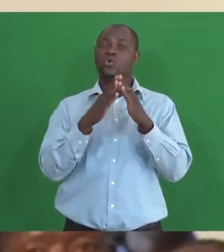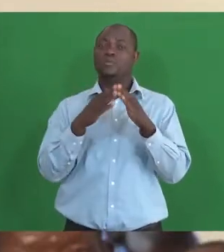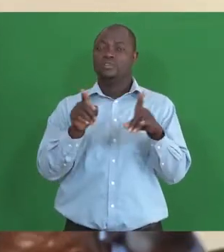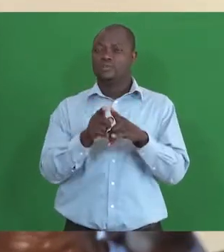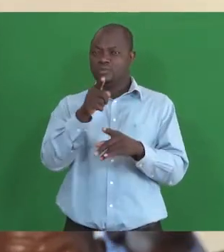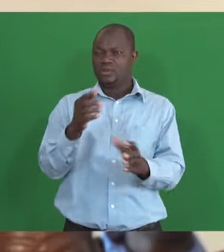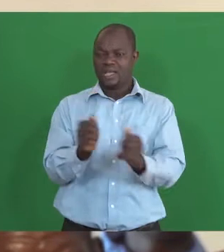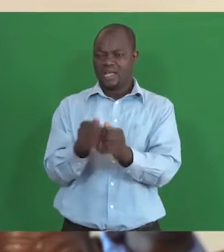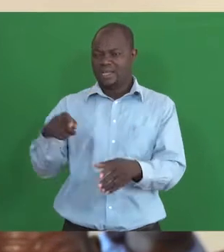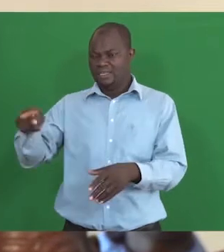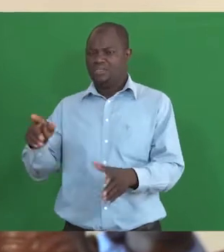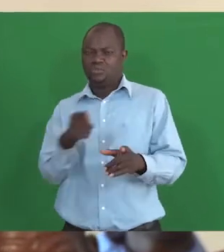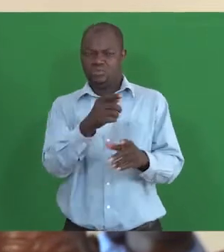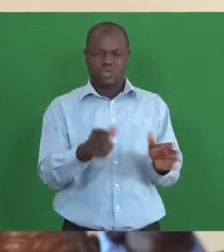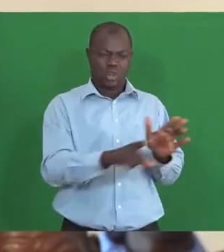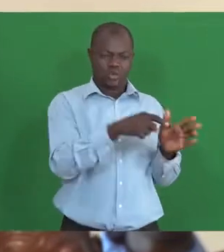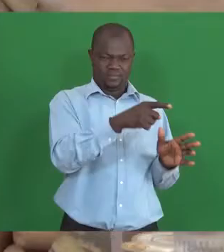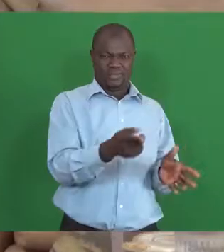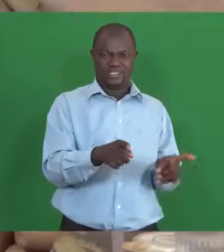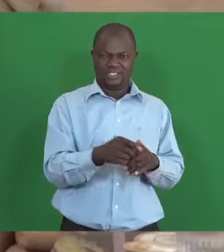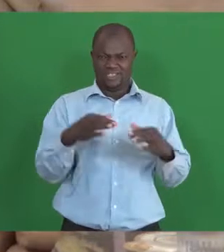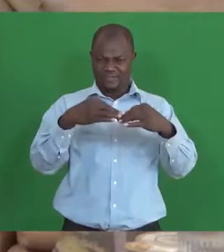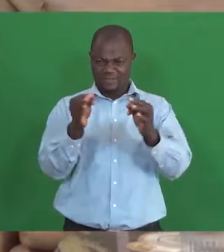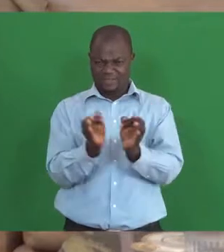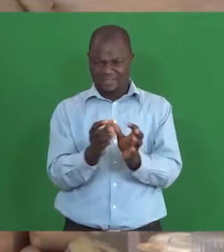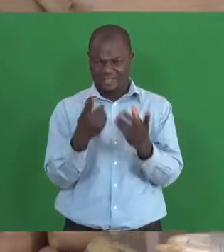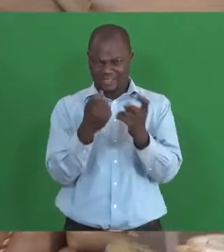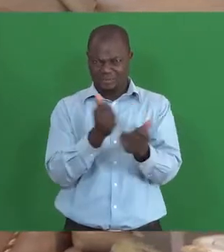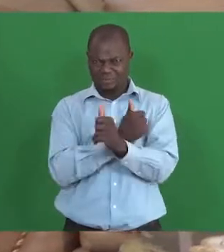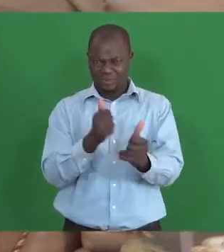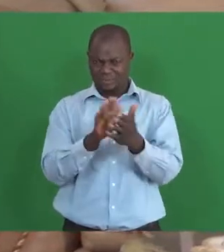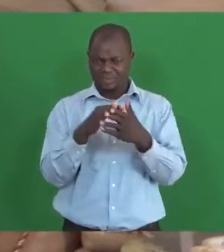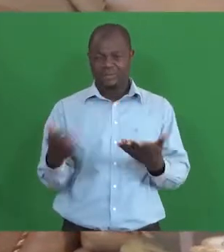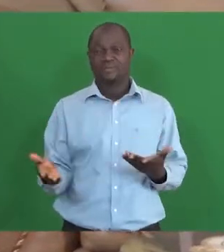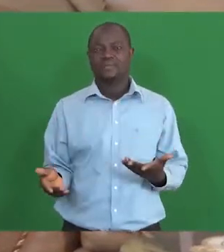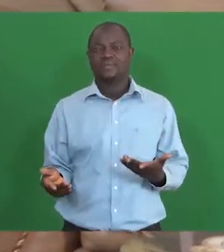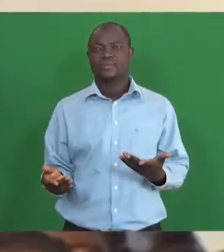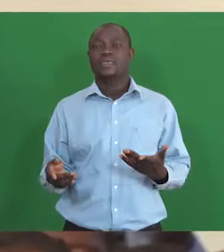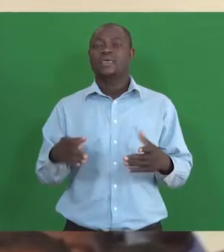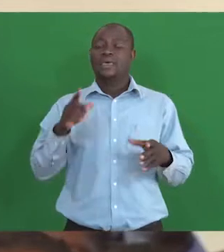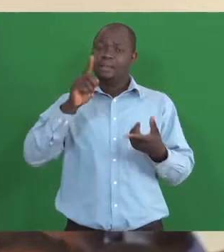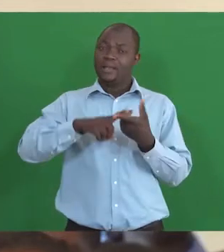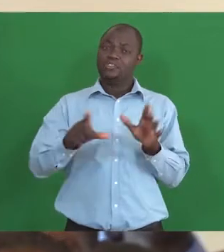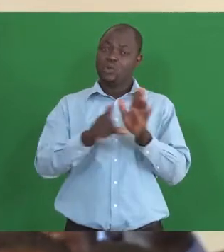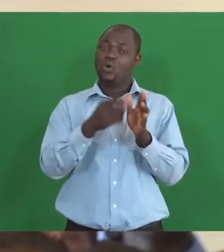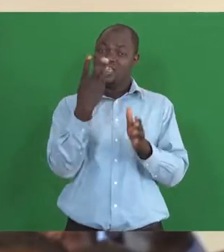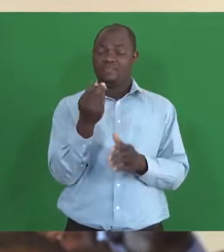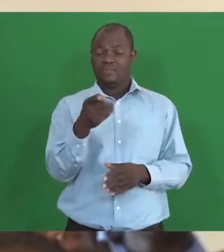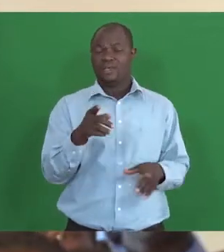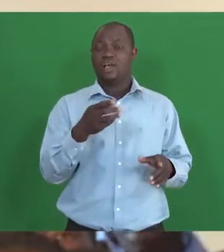ane yake ng'anga, uyu ane wake mutemo, haigarike ende haitongeke. Ende mutemo uripo kune